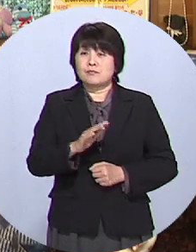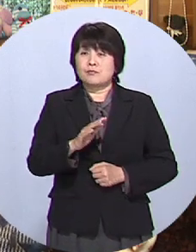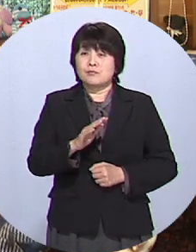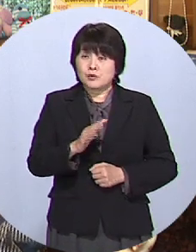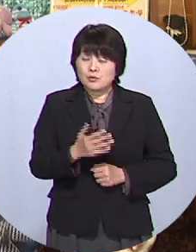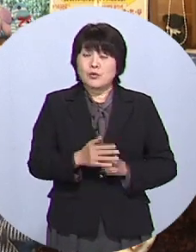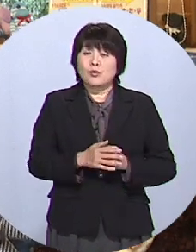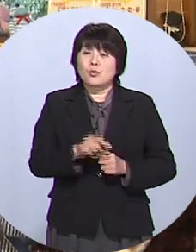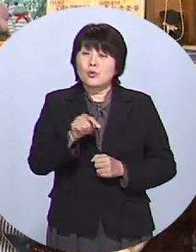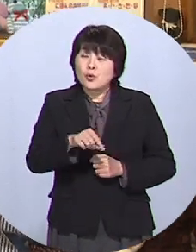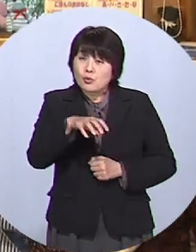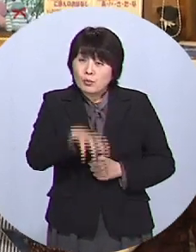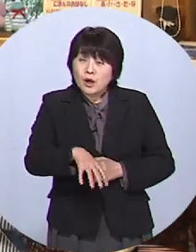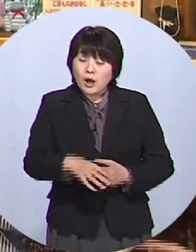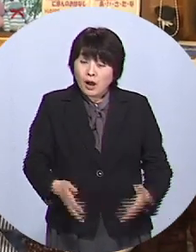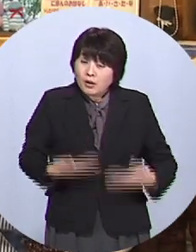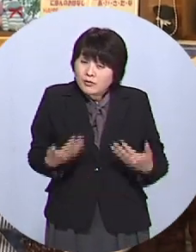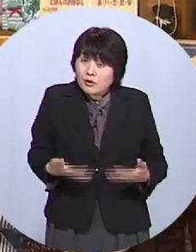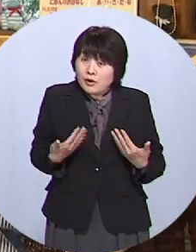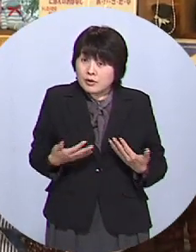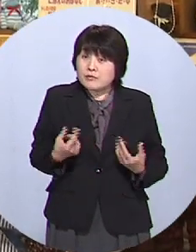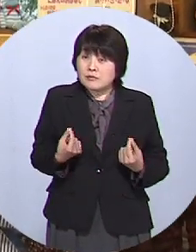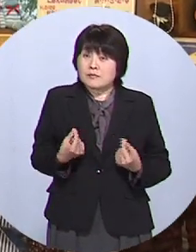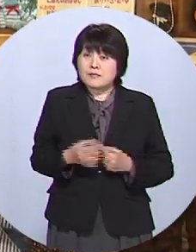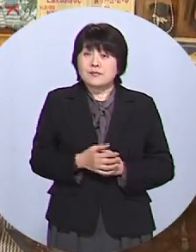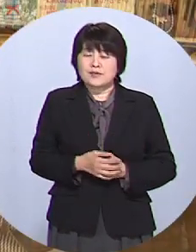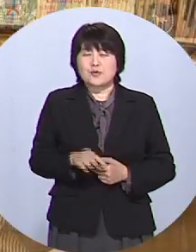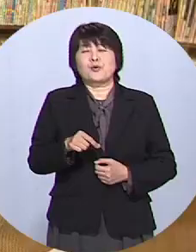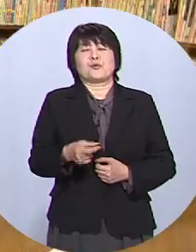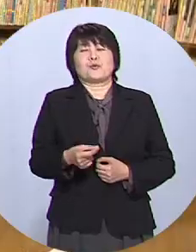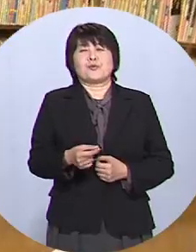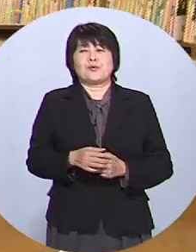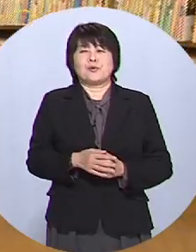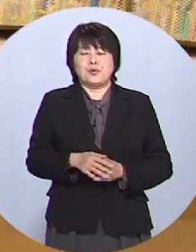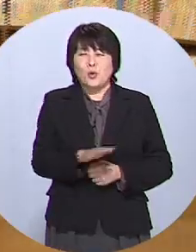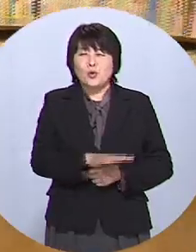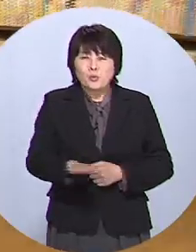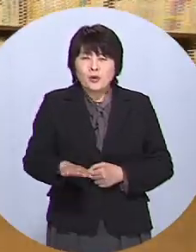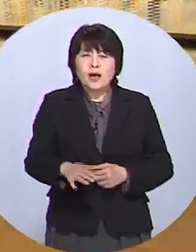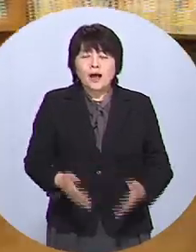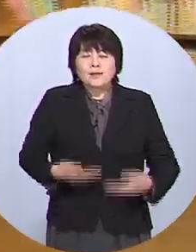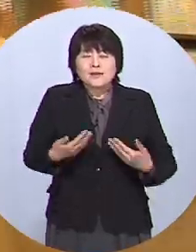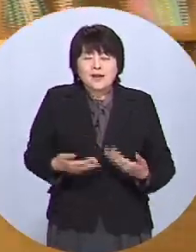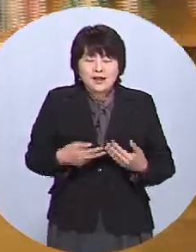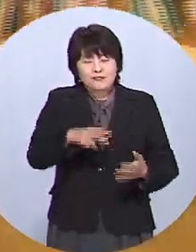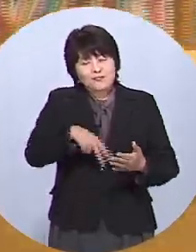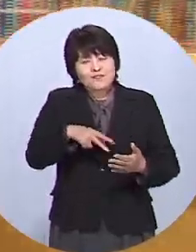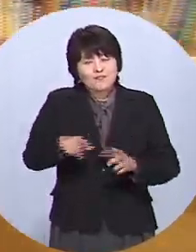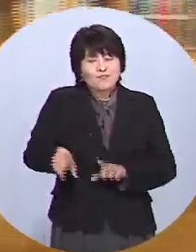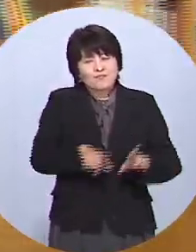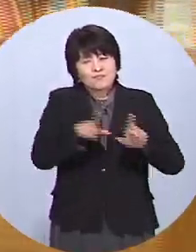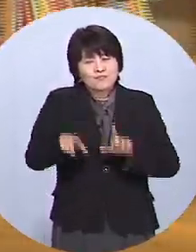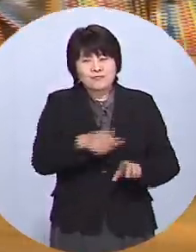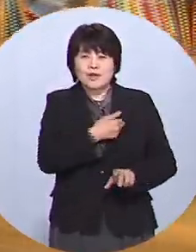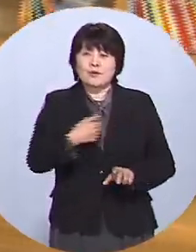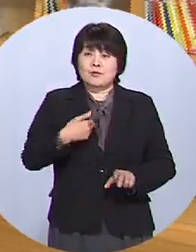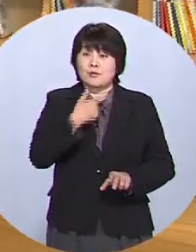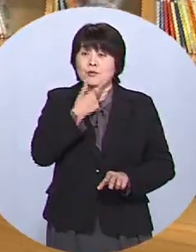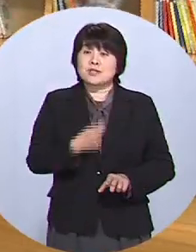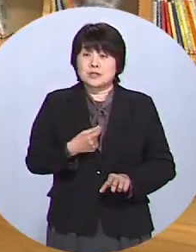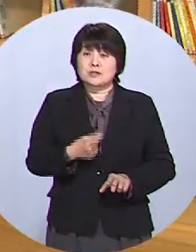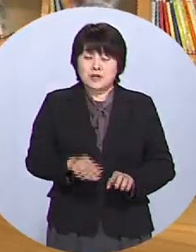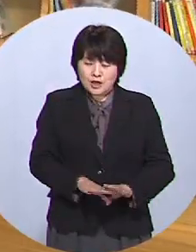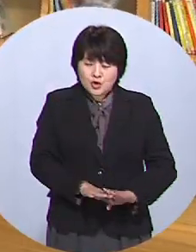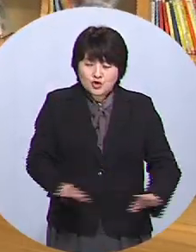の思ったんですけどこの場所なんだか暖かいですよね。 そうなんです。お子さんたちに暖かく過ごしてもらいたくて床暖房を